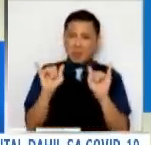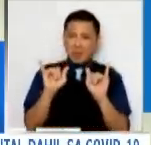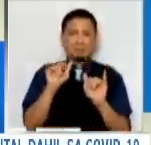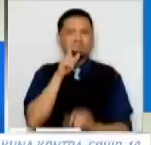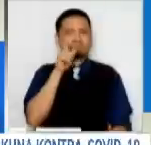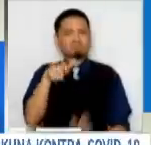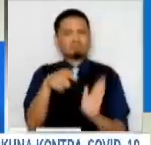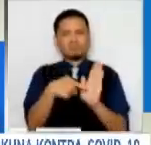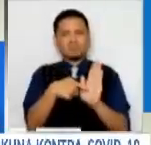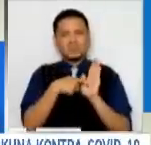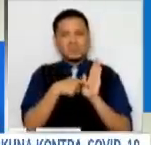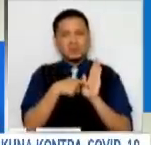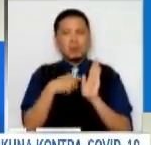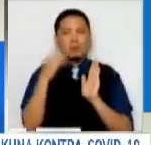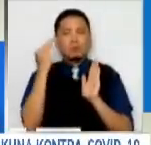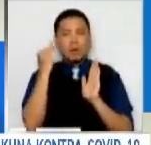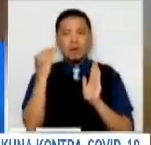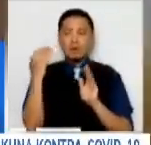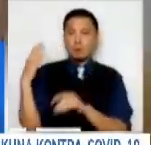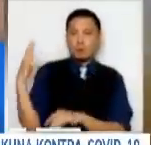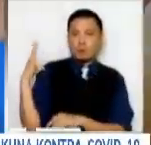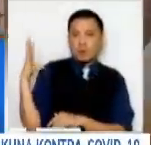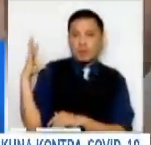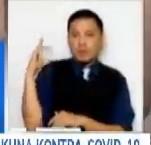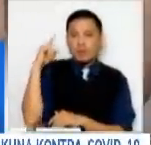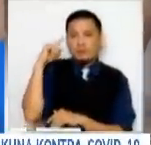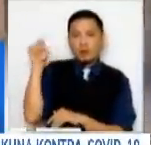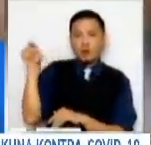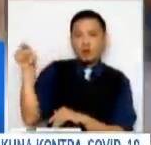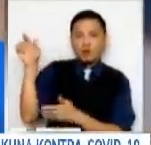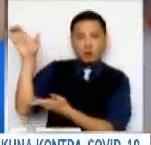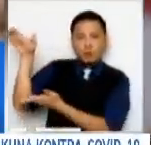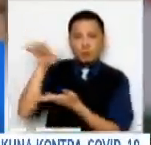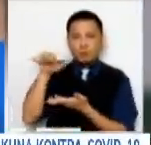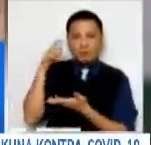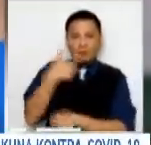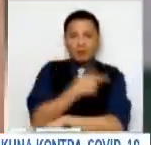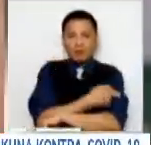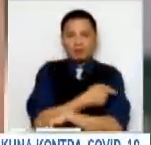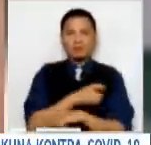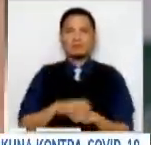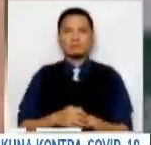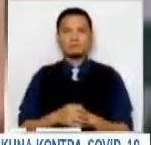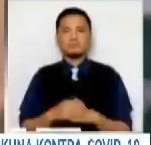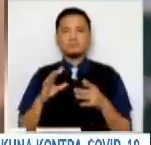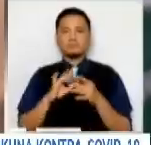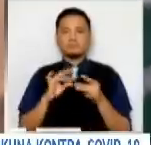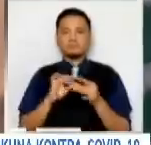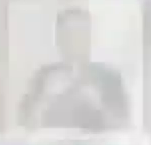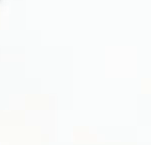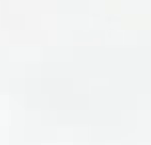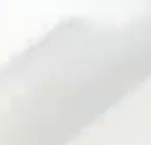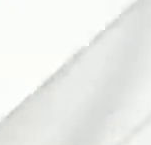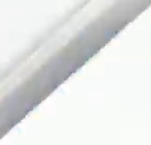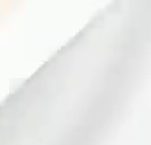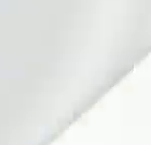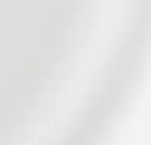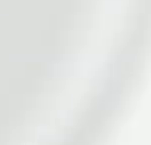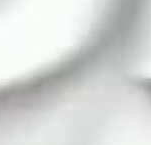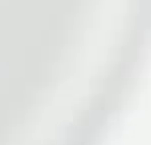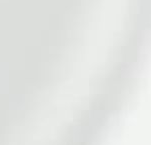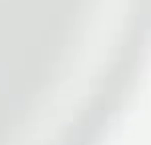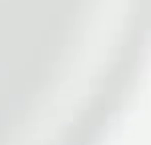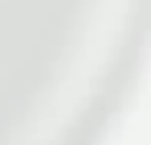pa natin yung bulto na ating mga bakuna. Para sa unang balita, Cedric Castillo reporting. Ang